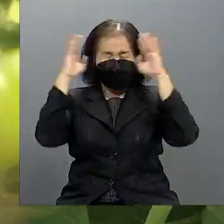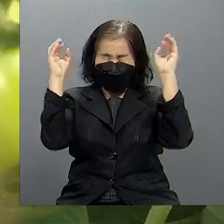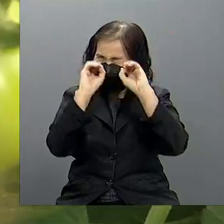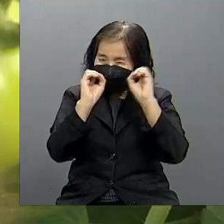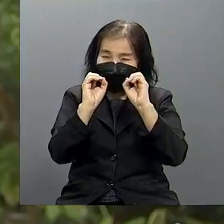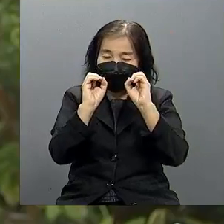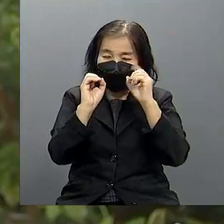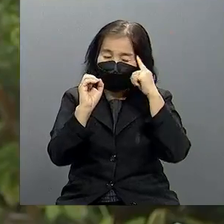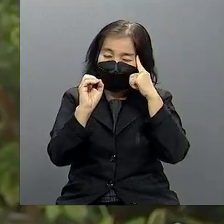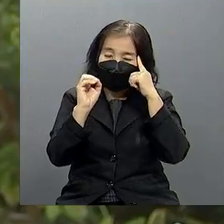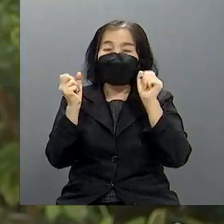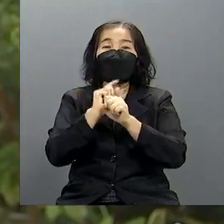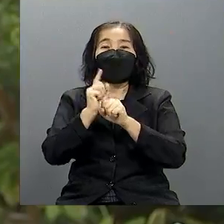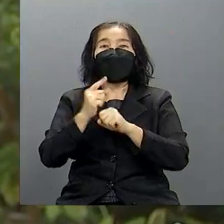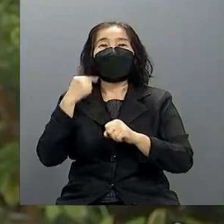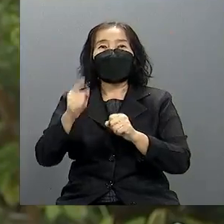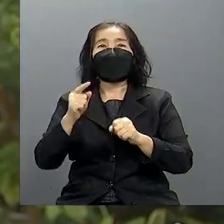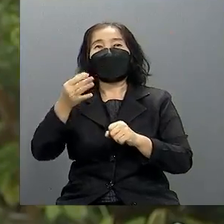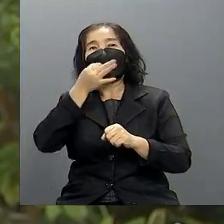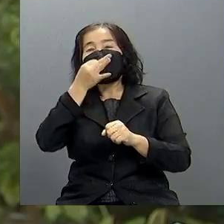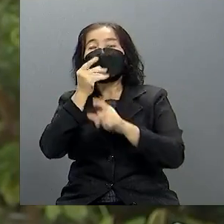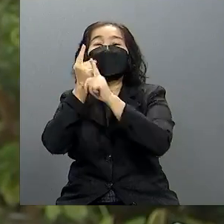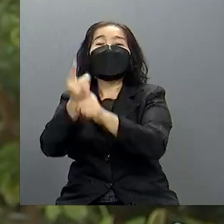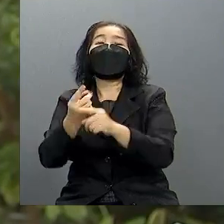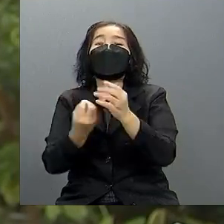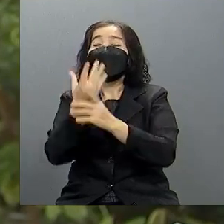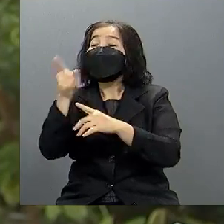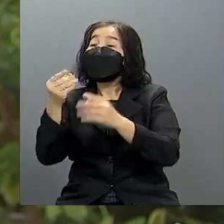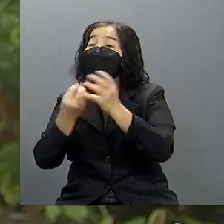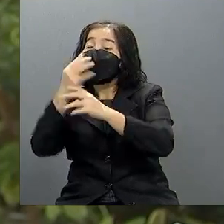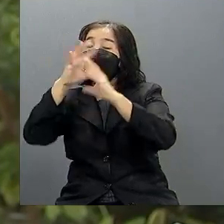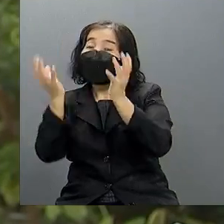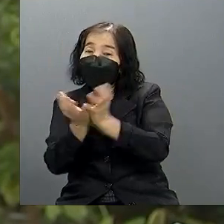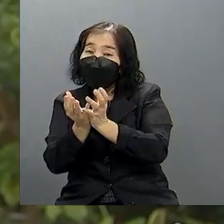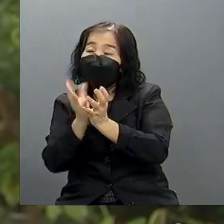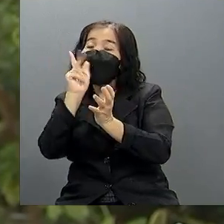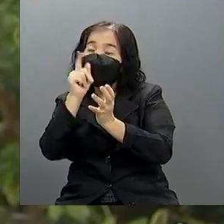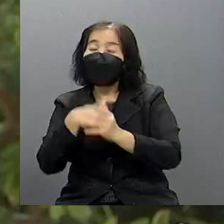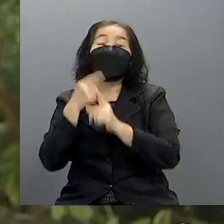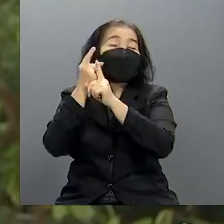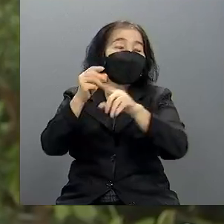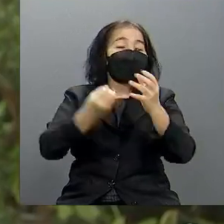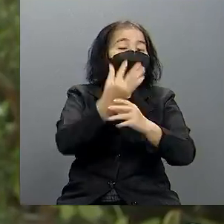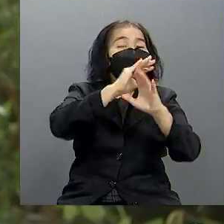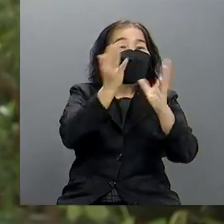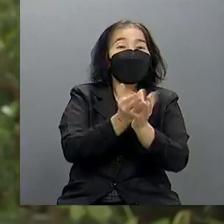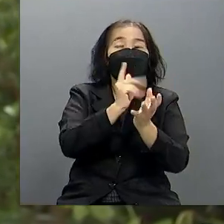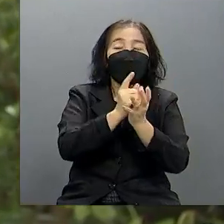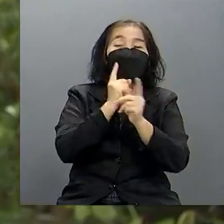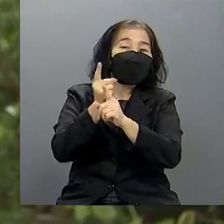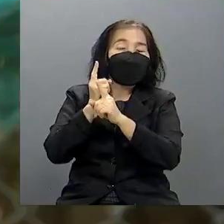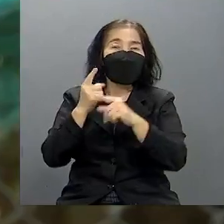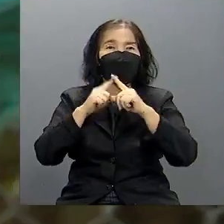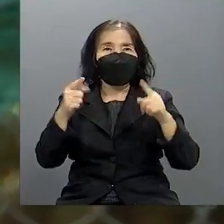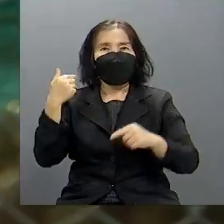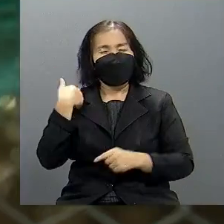ทำเป็นอาชีพตามกระแสก็คือปลูกเมลอนเป็นพืชเชิงเดี่ยวก่อนอะไรเงี้ยค่ะพอหลังจากนั้นเหมือนกับว่าเราต้องมีการปรับเป